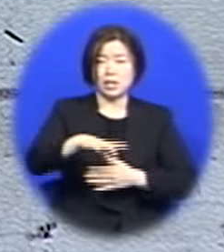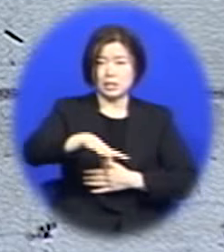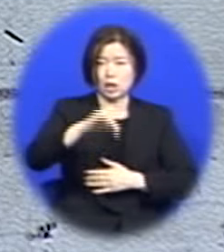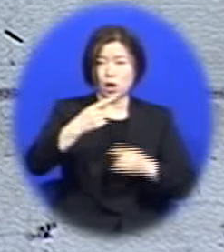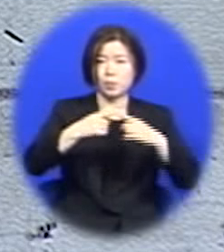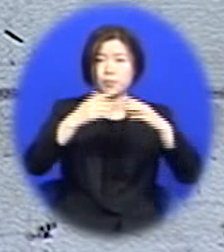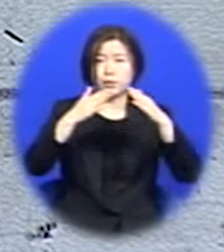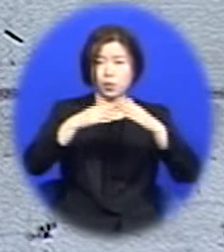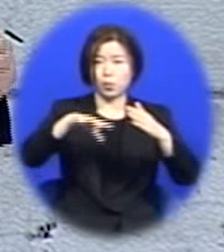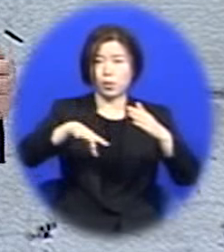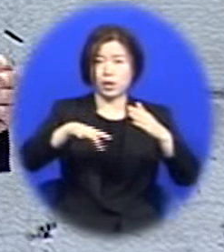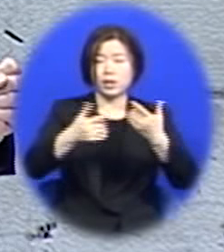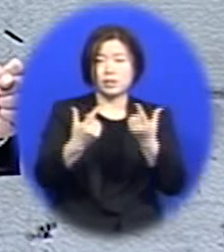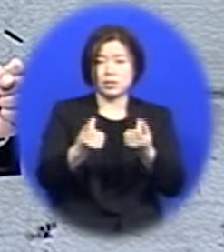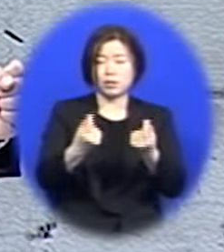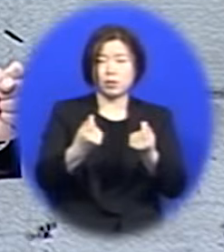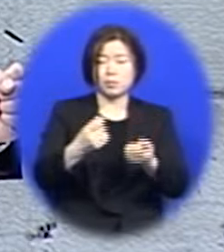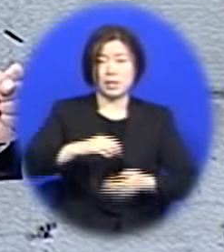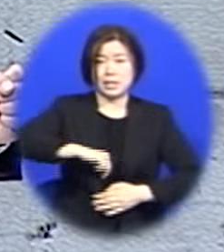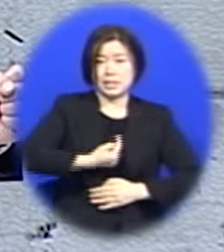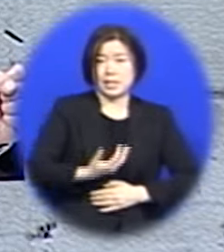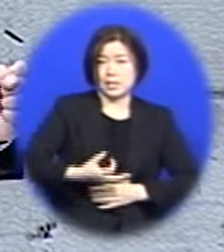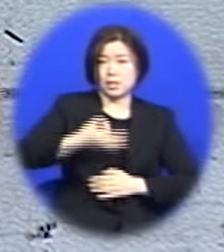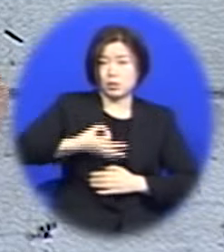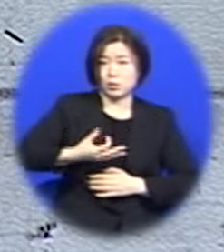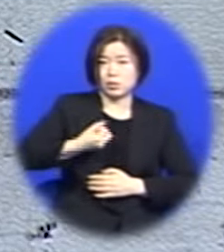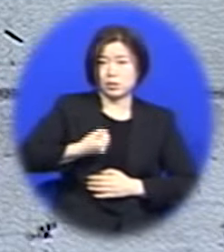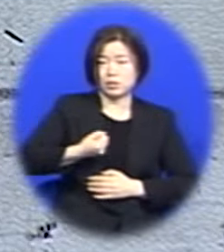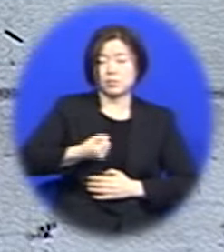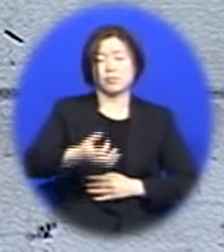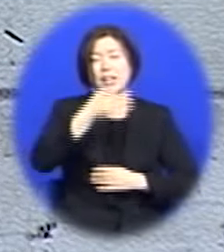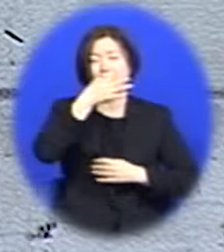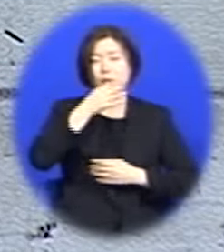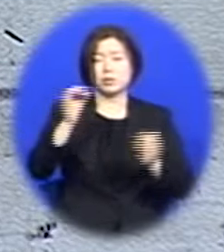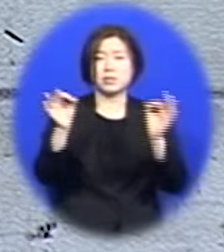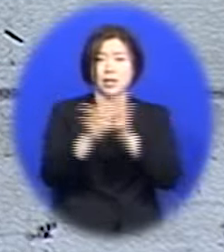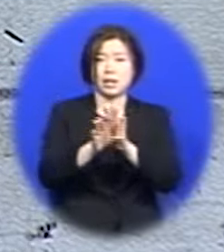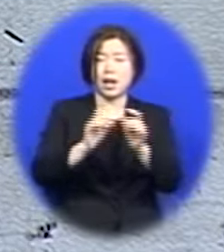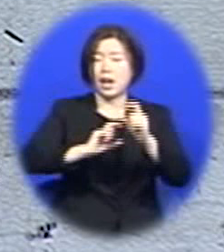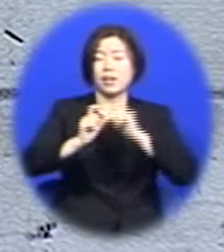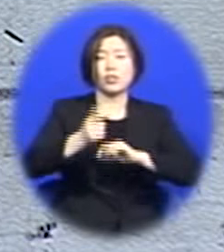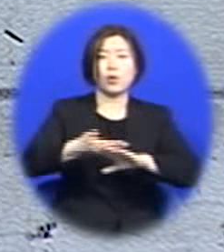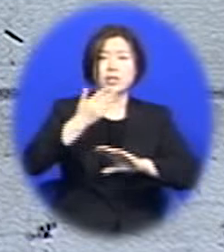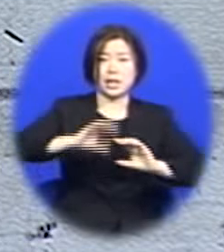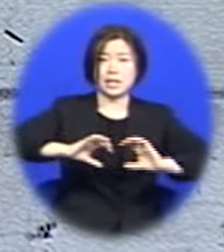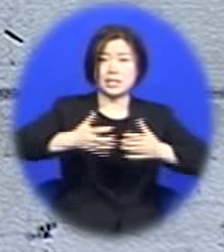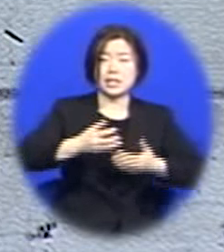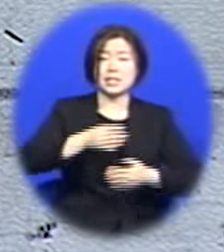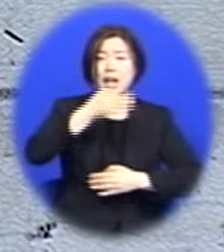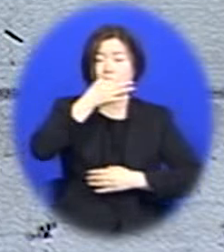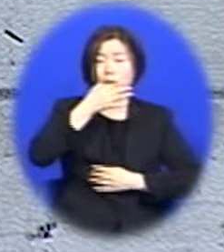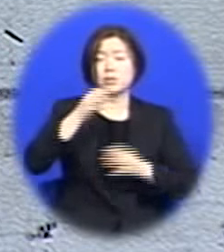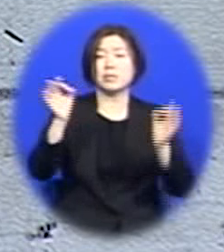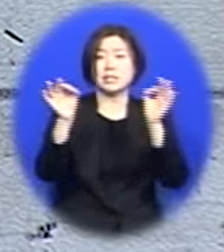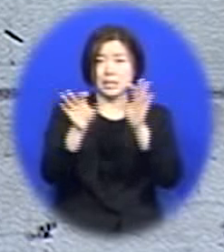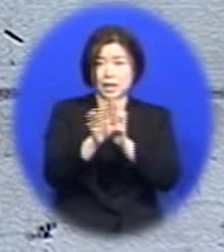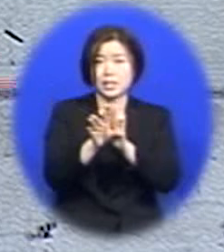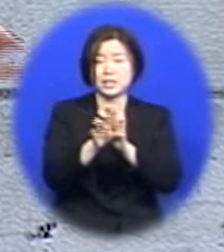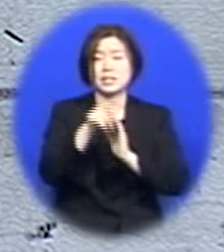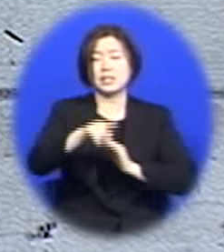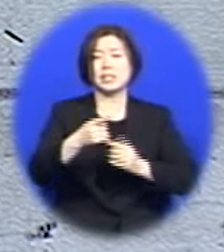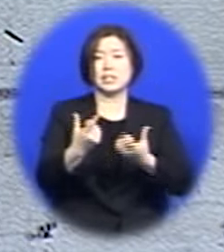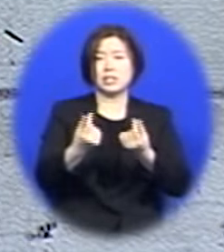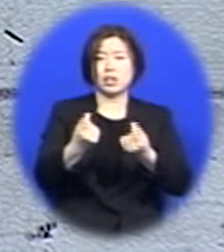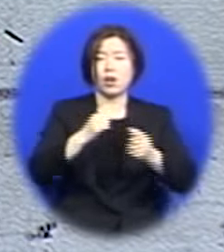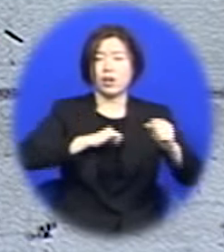초대교회처럼 소유 욕심이 없어져 버립니다. 이제 더 이상 세상에 욕심이 없어져 버리는 이런 역사가 일어나면